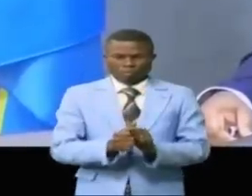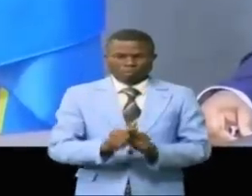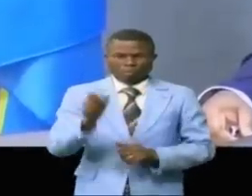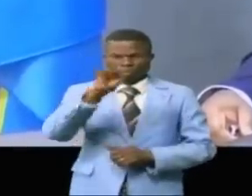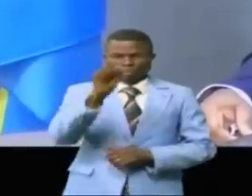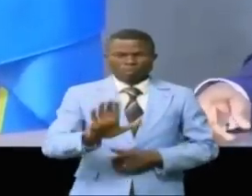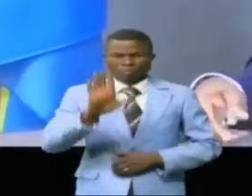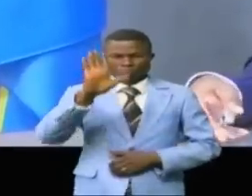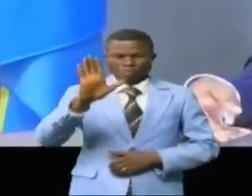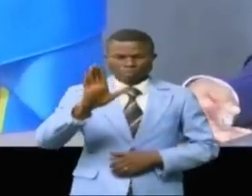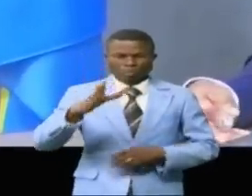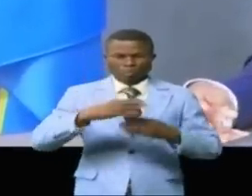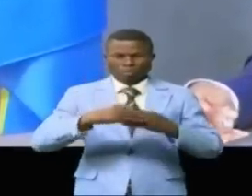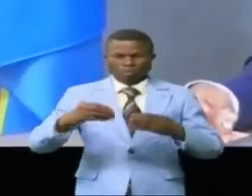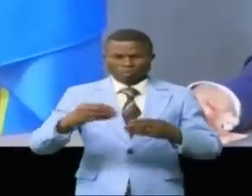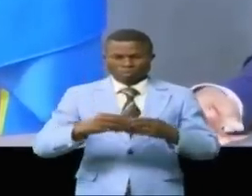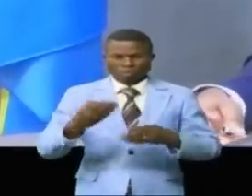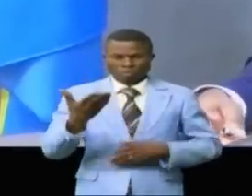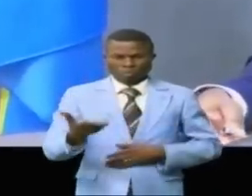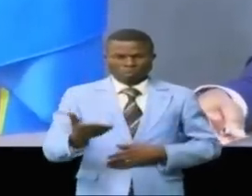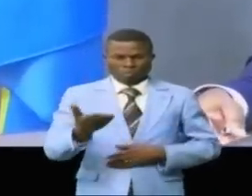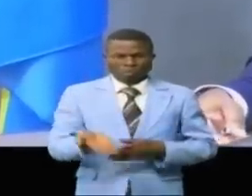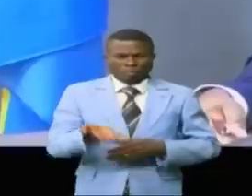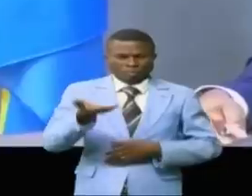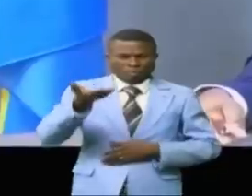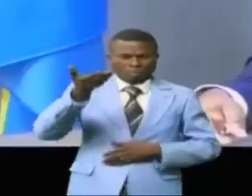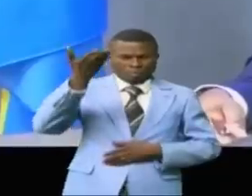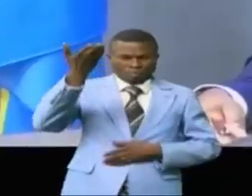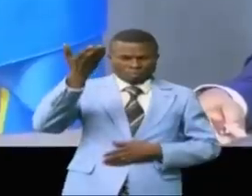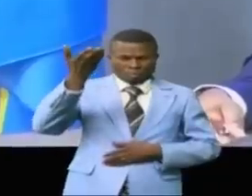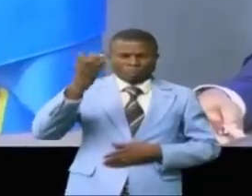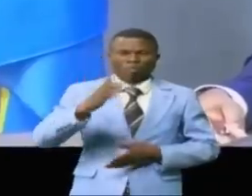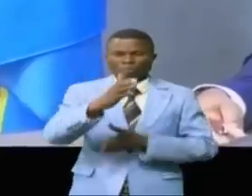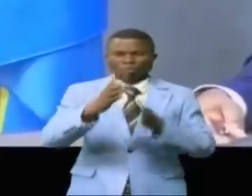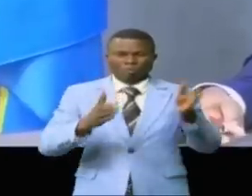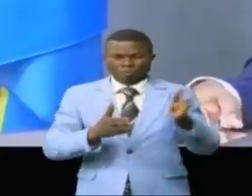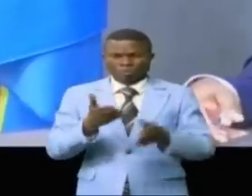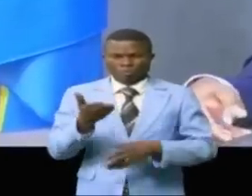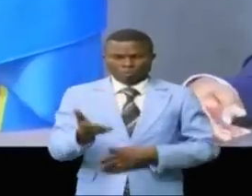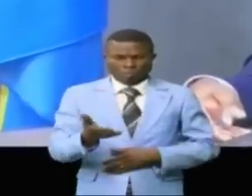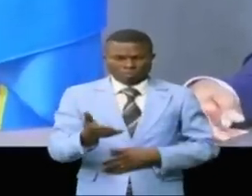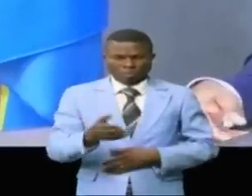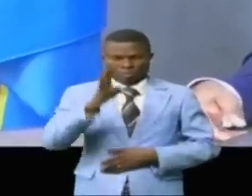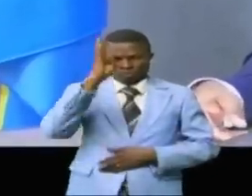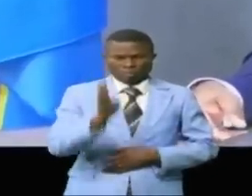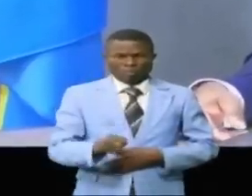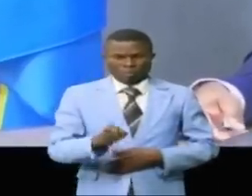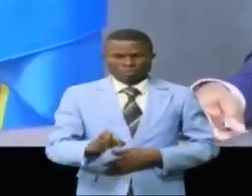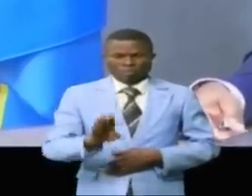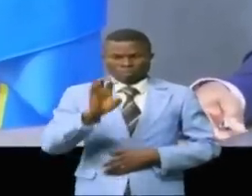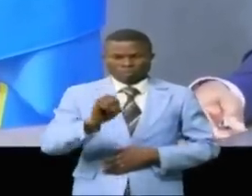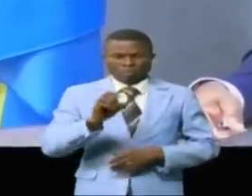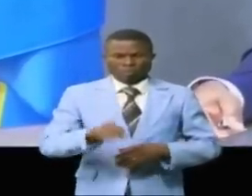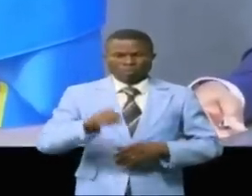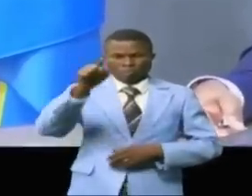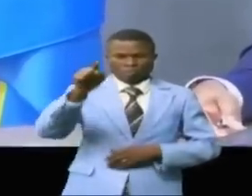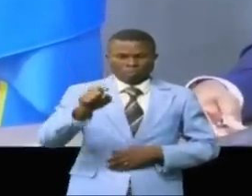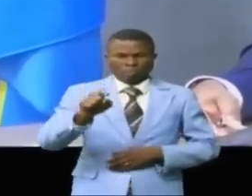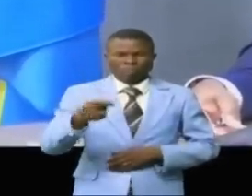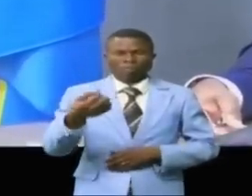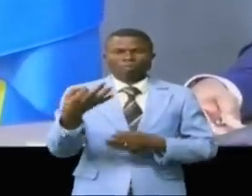5,5 $ par jour. Augmenter les revenus de l'Afrique de 450 milliards de dollars d'ici